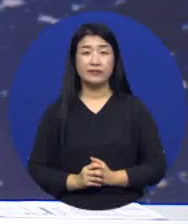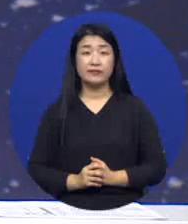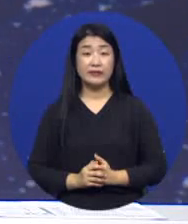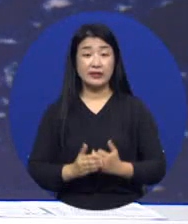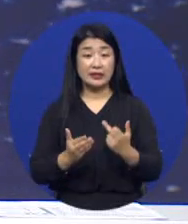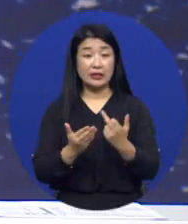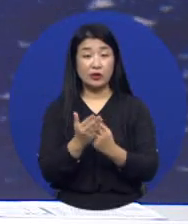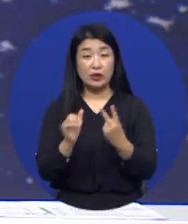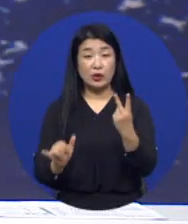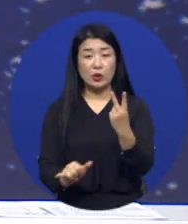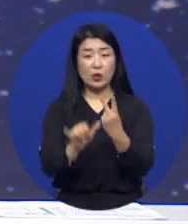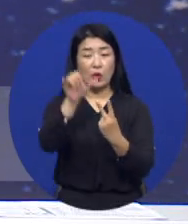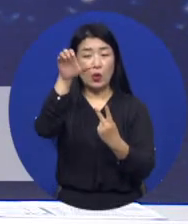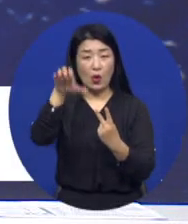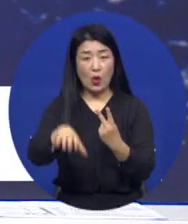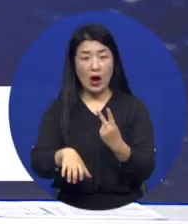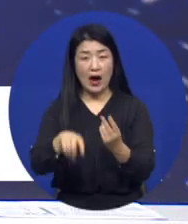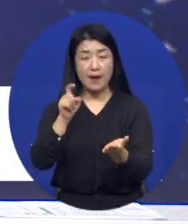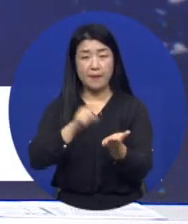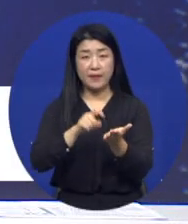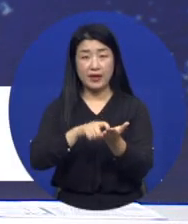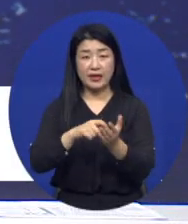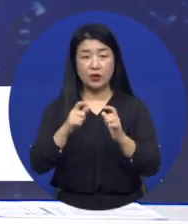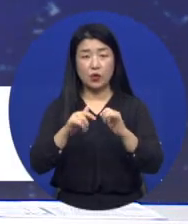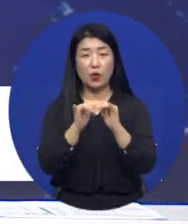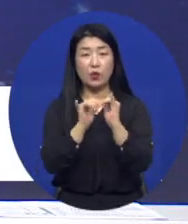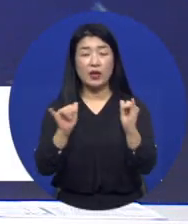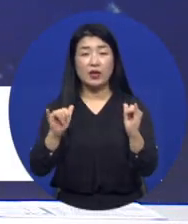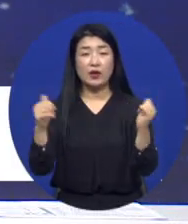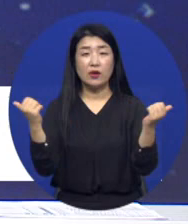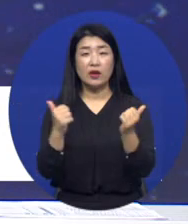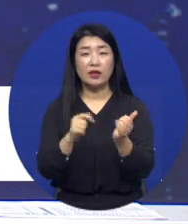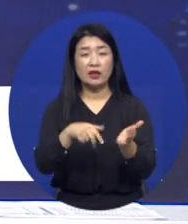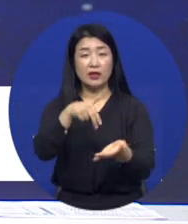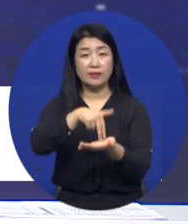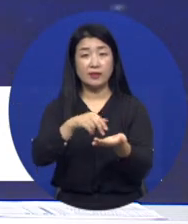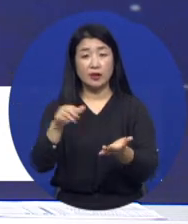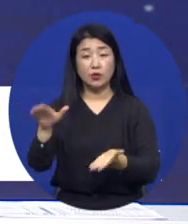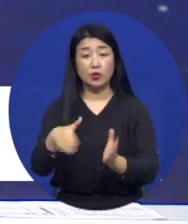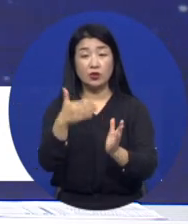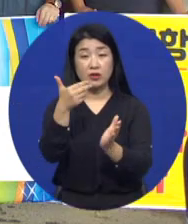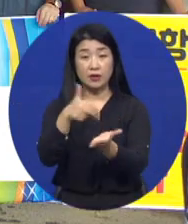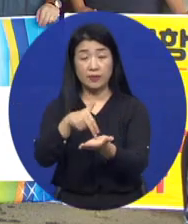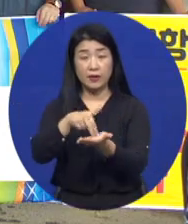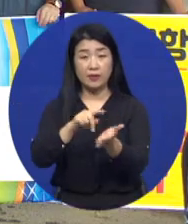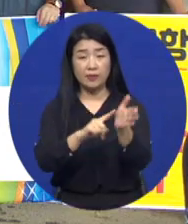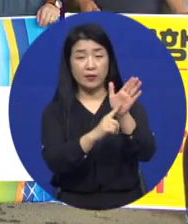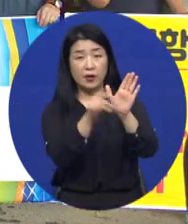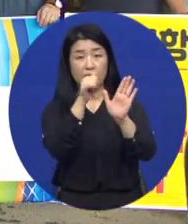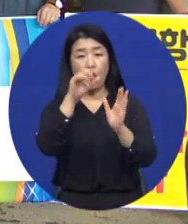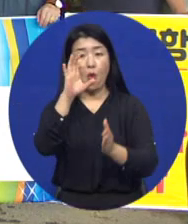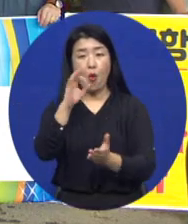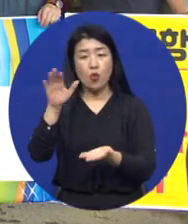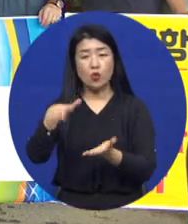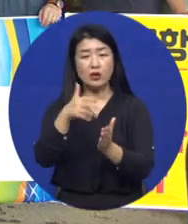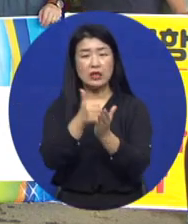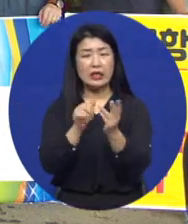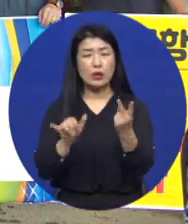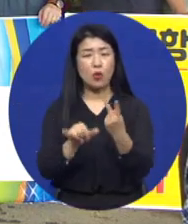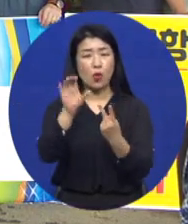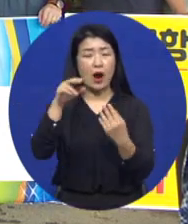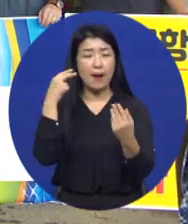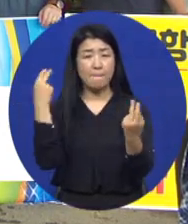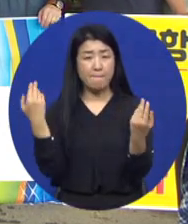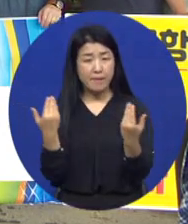제주 제2공항 강행조직 비상도민회의는 제주도청 앞에서 기자회견을 열고 오영훈 제주도정이 제2공항 건설에